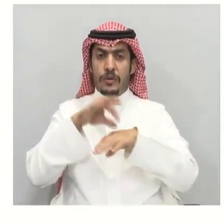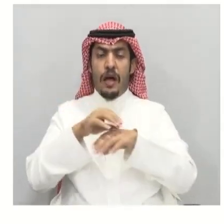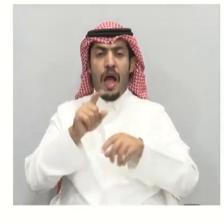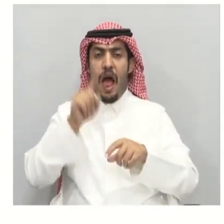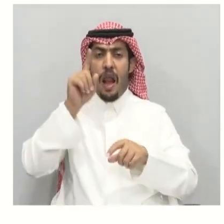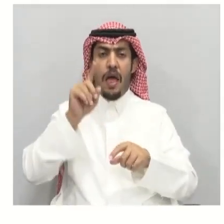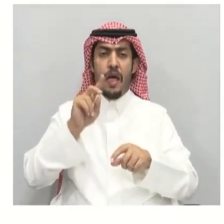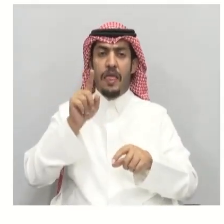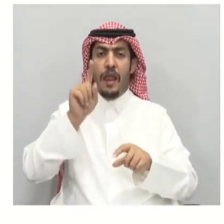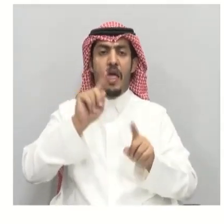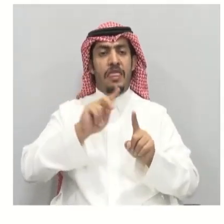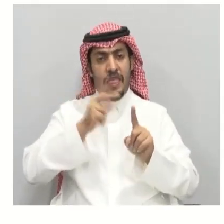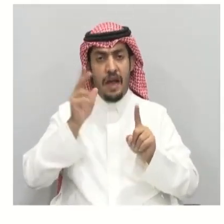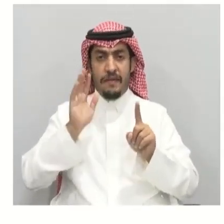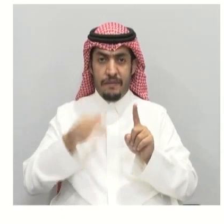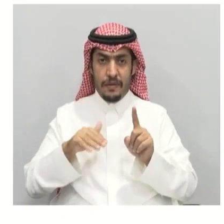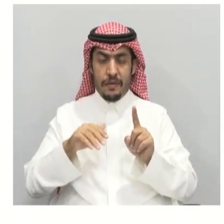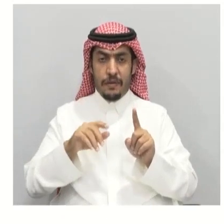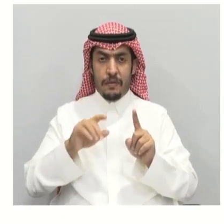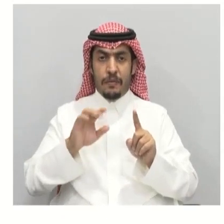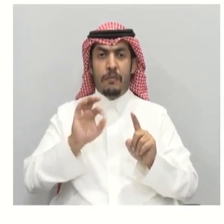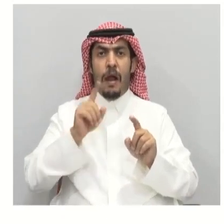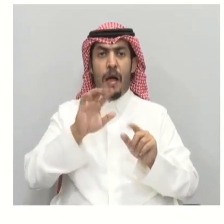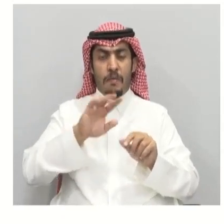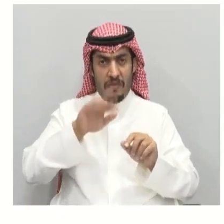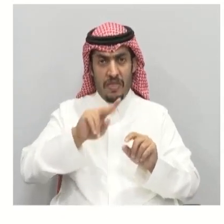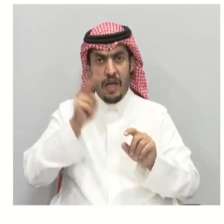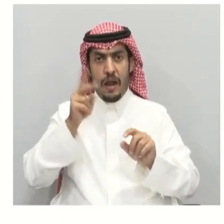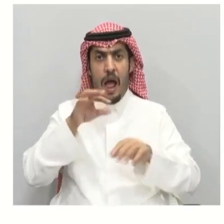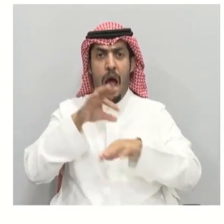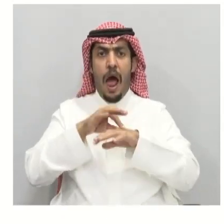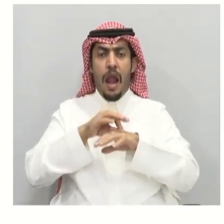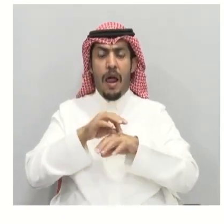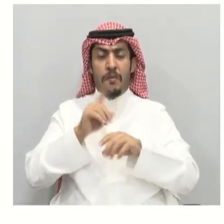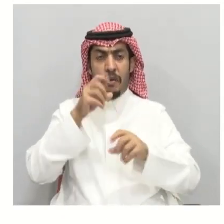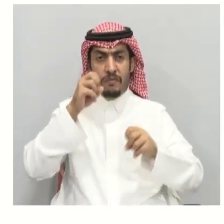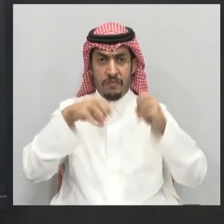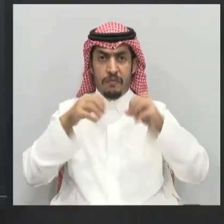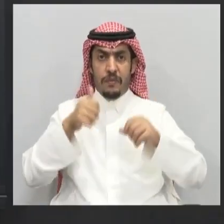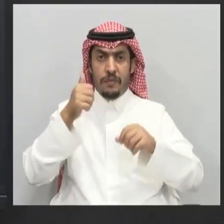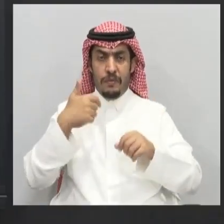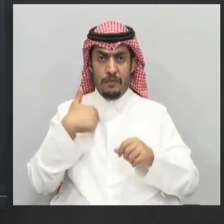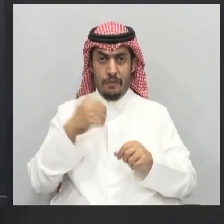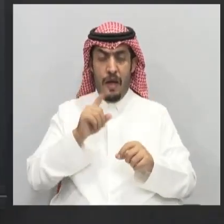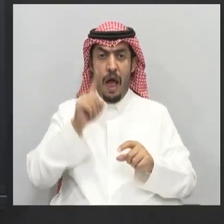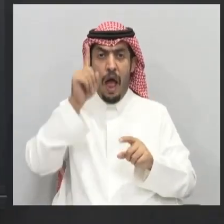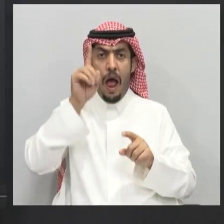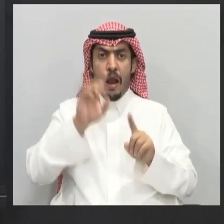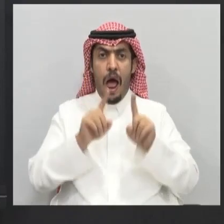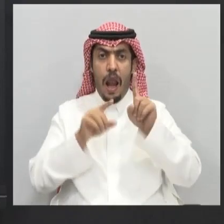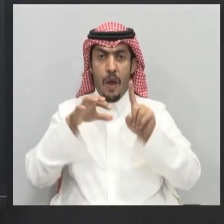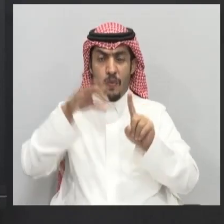سبحانه وتعالى وان يكون مع الله من يخلق ومن يرزق سبحانه وتعالى فان تجعل مع الله